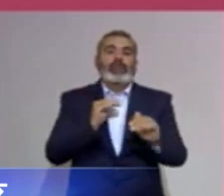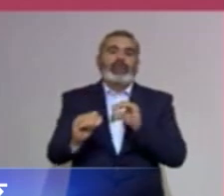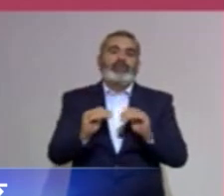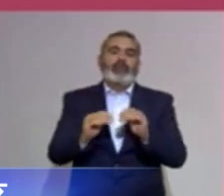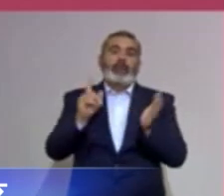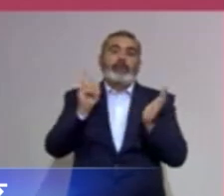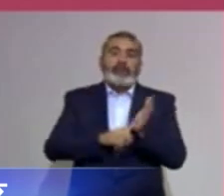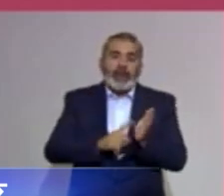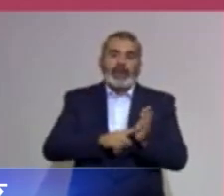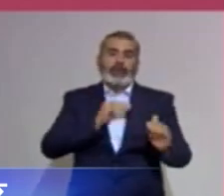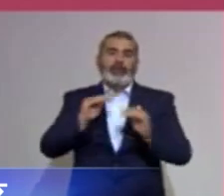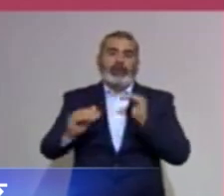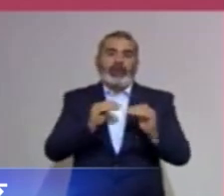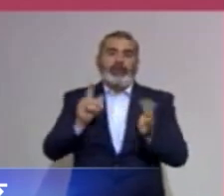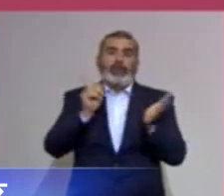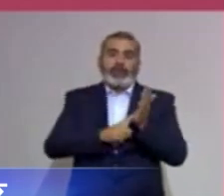και οικοδομεί.